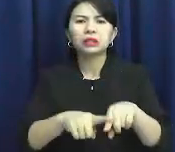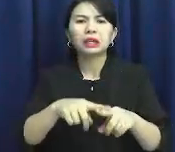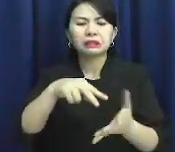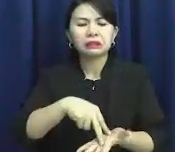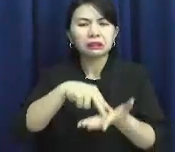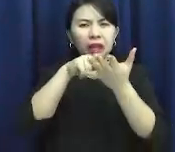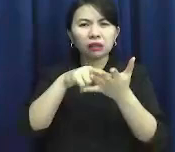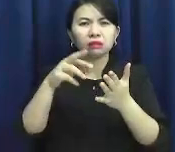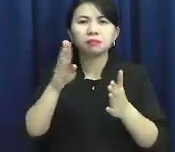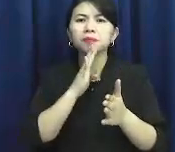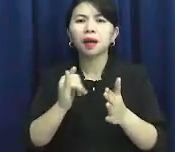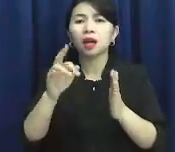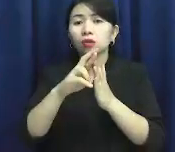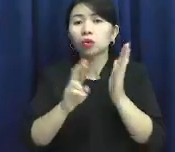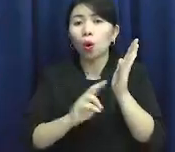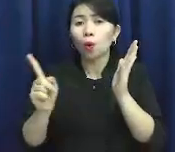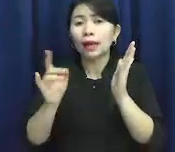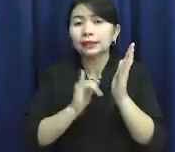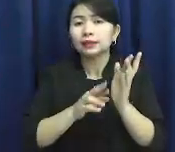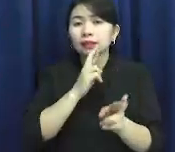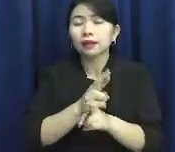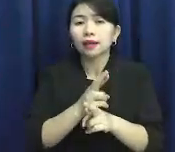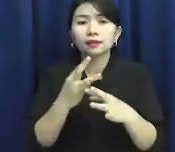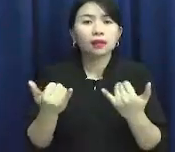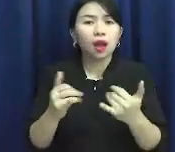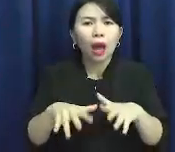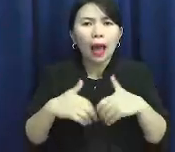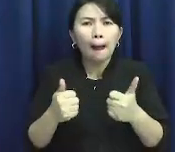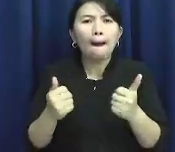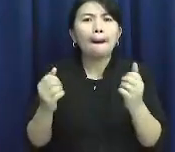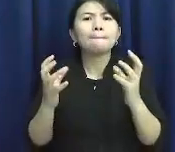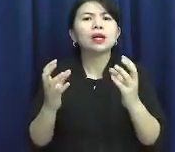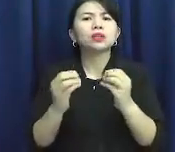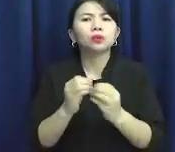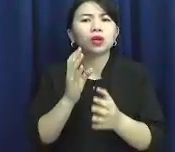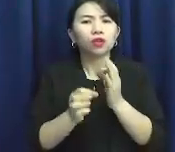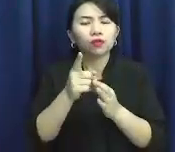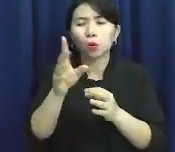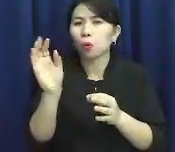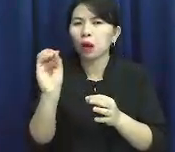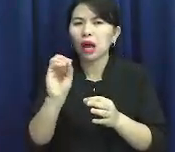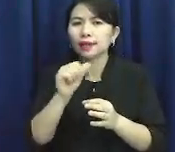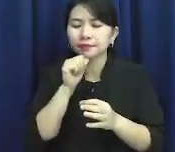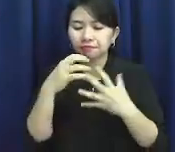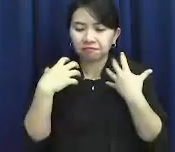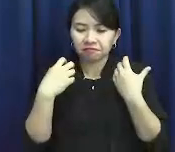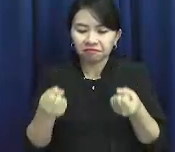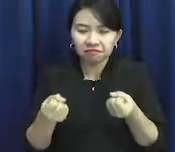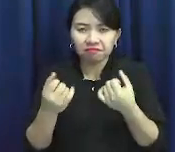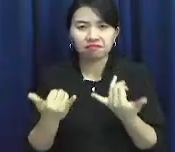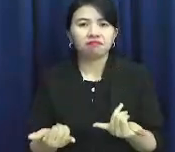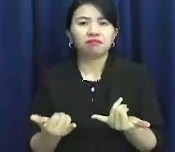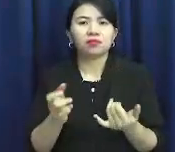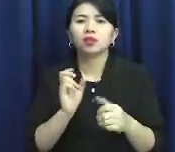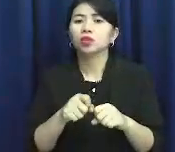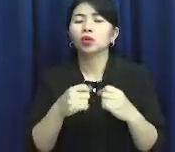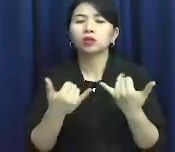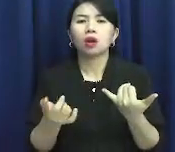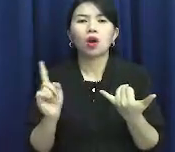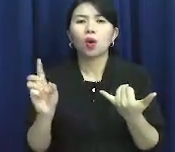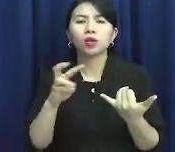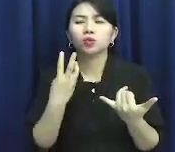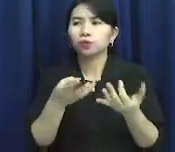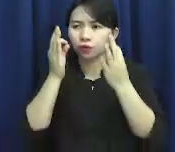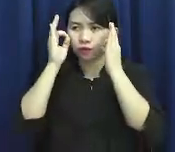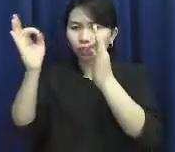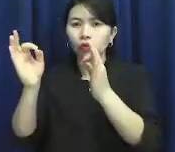kung ano ang tama, how much more pag wala ka ng kakayanan physically? You see? Kaya nga tinan nyo, ang pinagtutuunan na pinapalakas